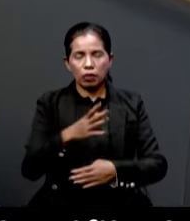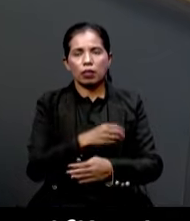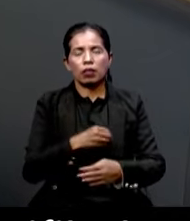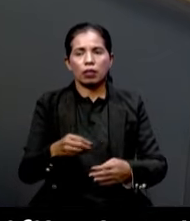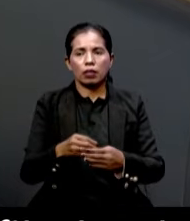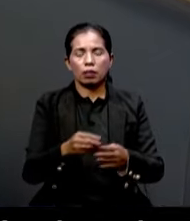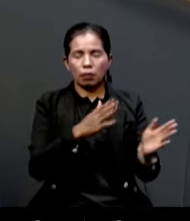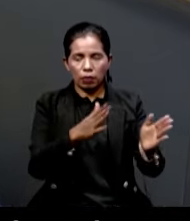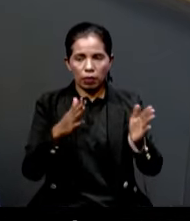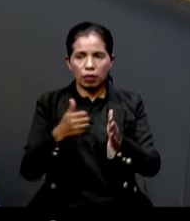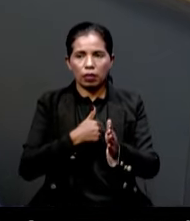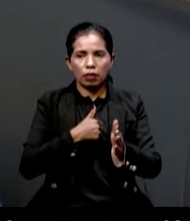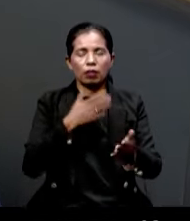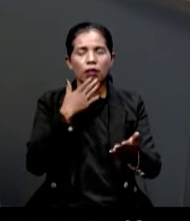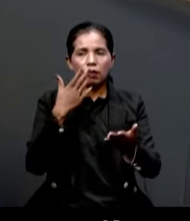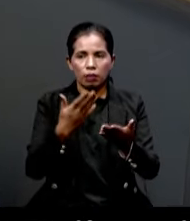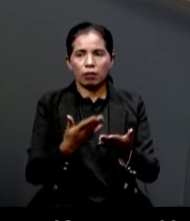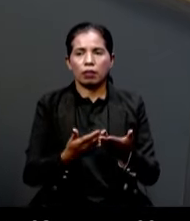senang mempersiapkan diri dengan baik.